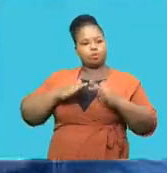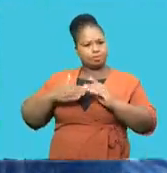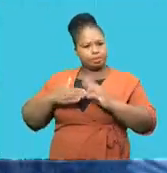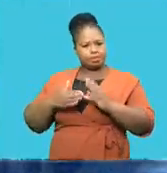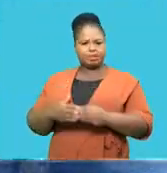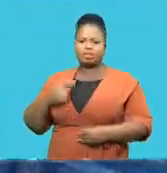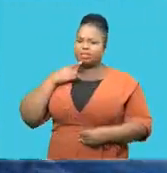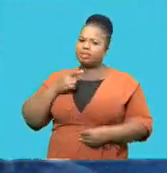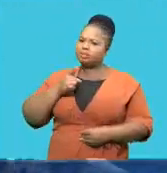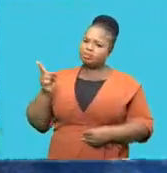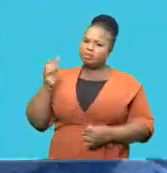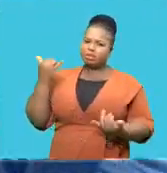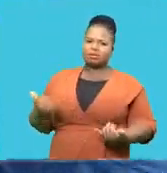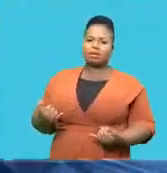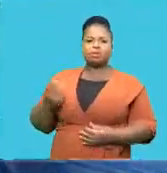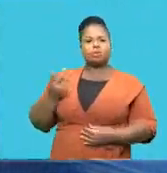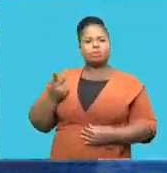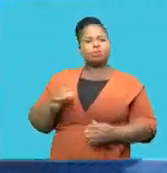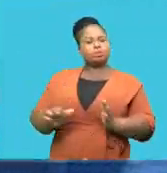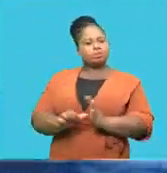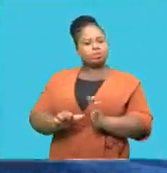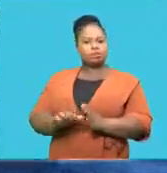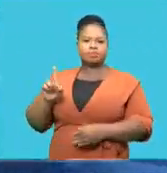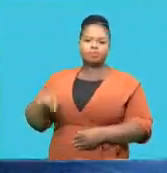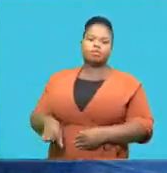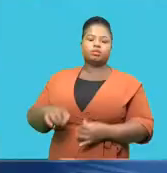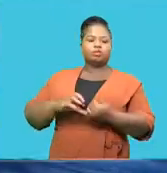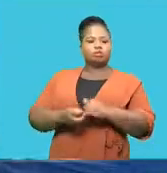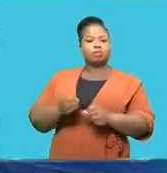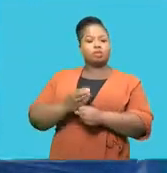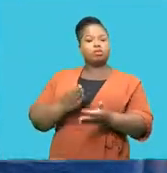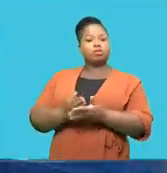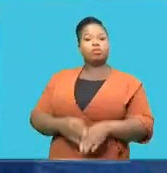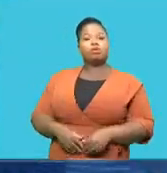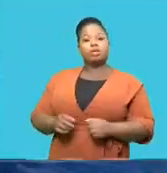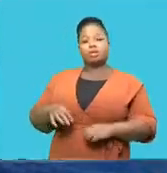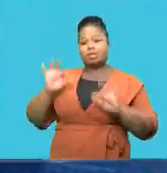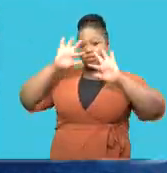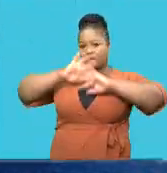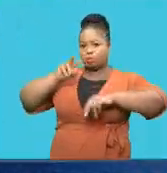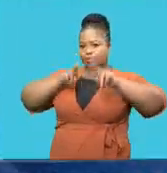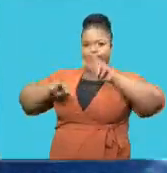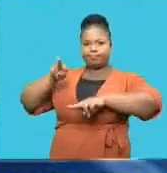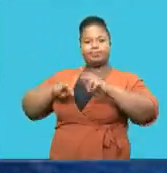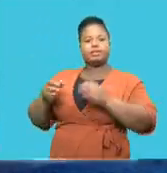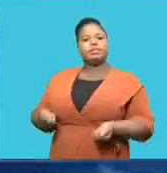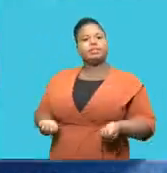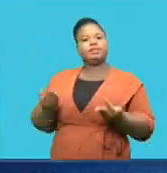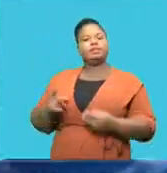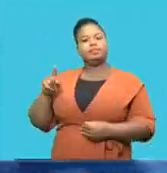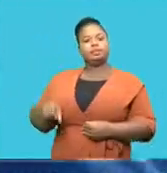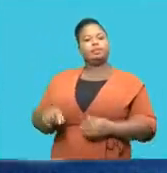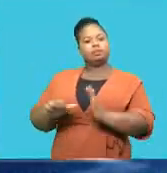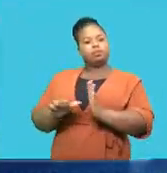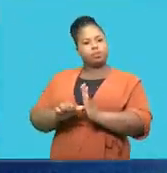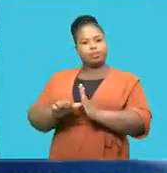ba kgobokana ka bongata ho ya ema kgahlanong le ntshetsopele ya mesebetsi ya bosenyi haholoholo dithethefatsi.